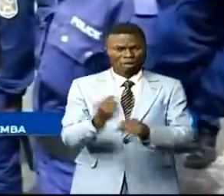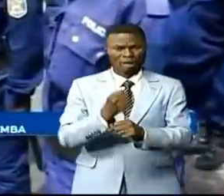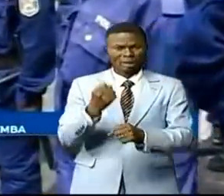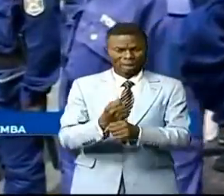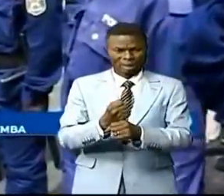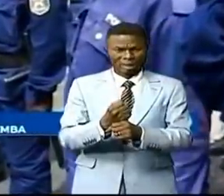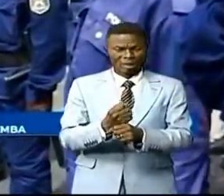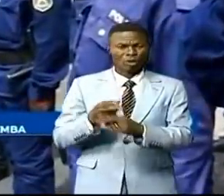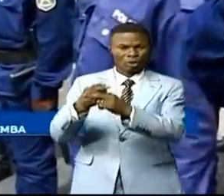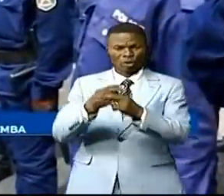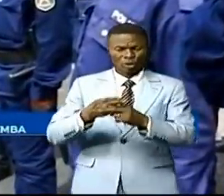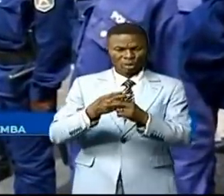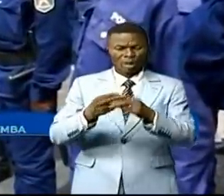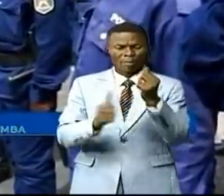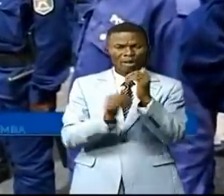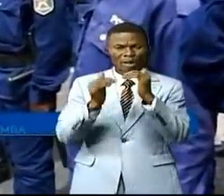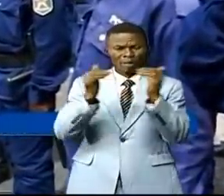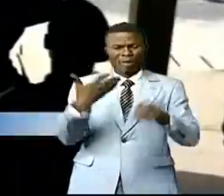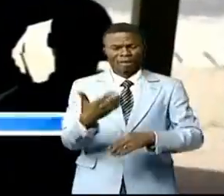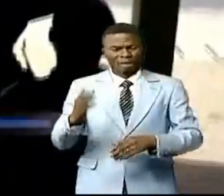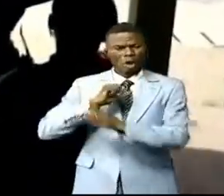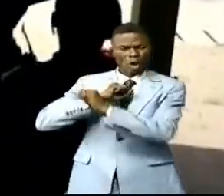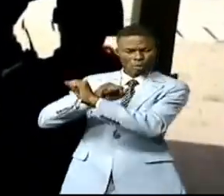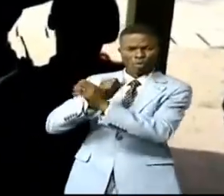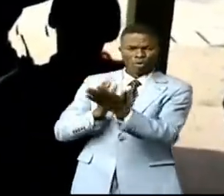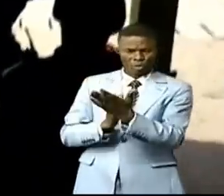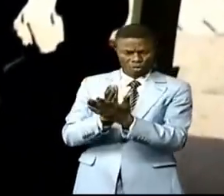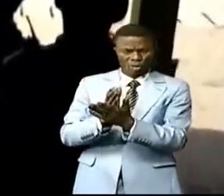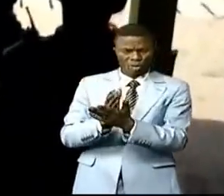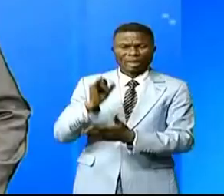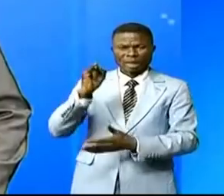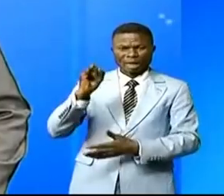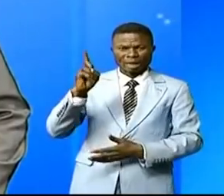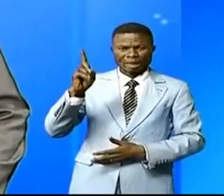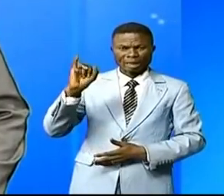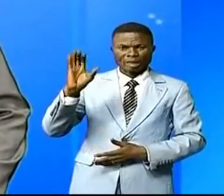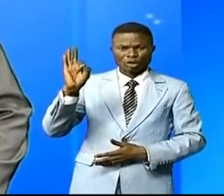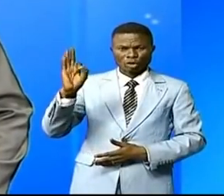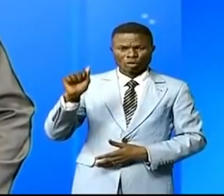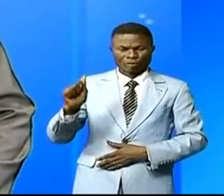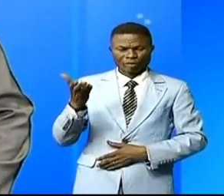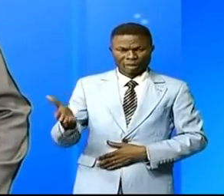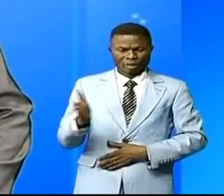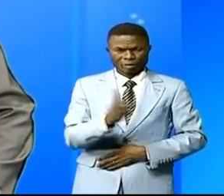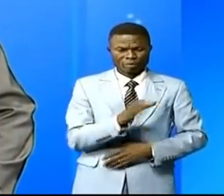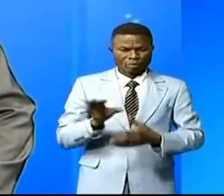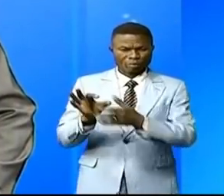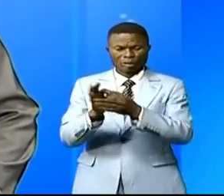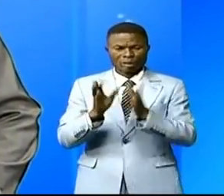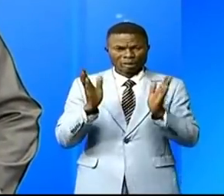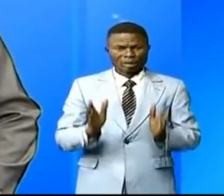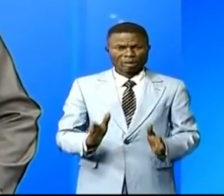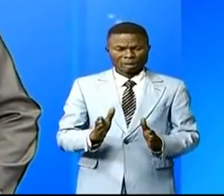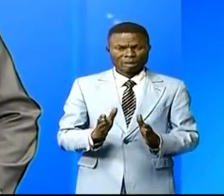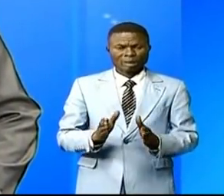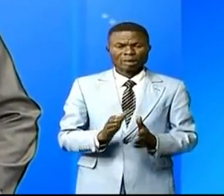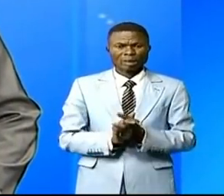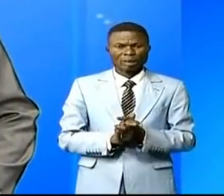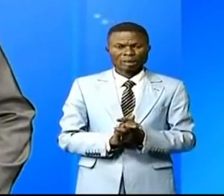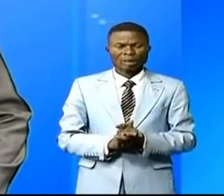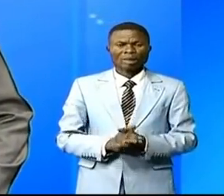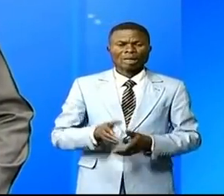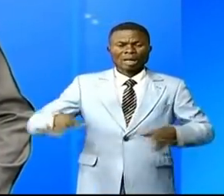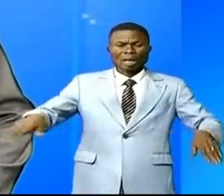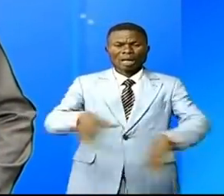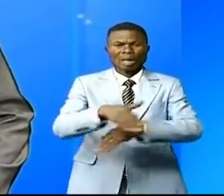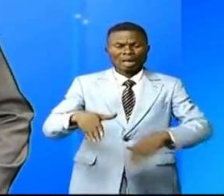de sécuriser les personnes et leurs biens dans ces coins du pays. Le coordonnateur des péages du Congo